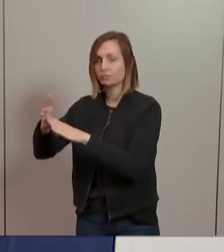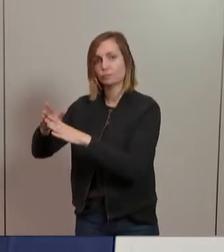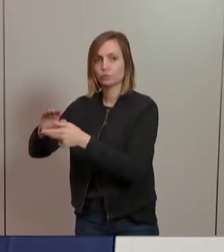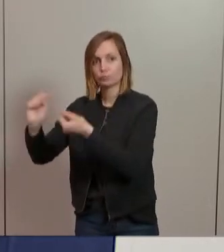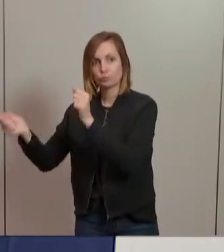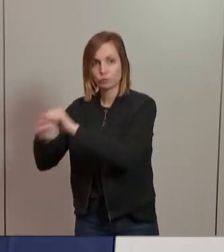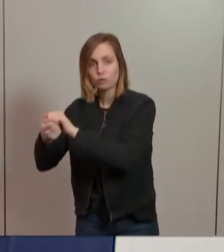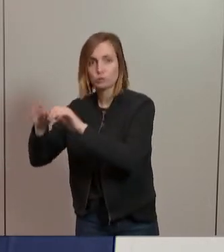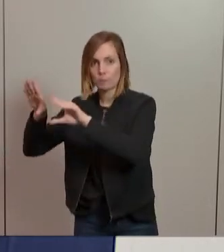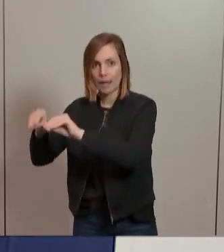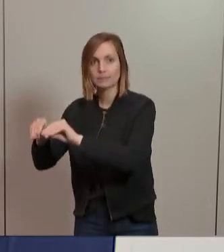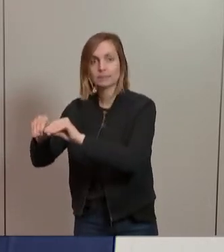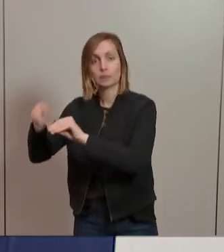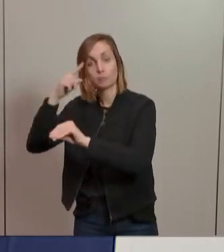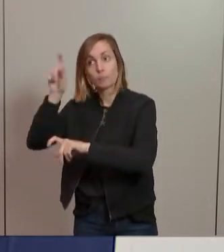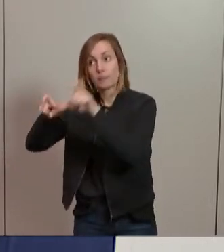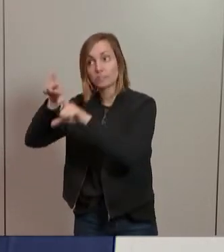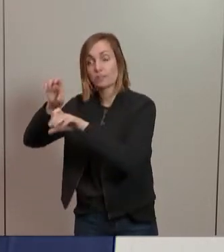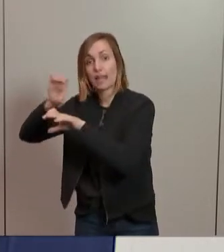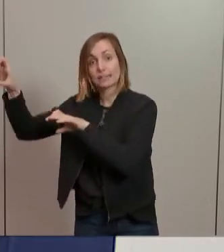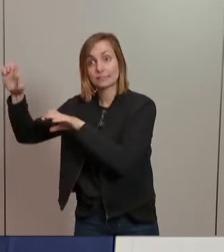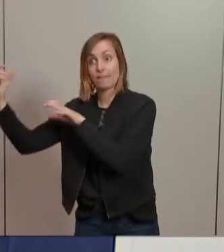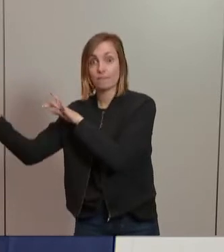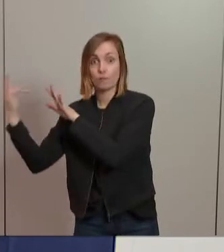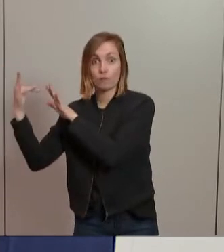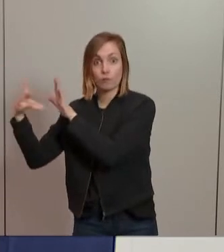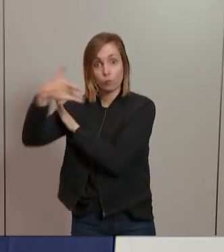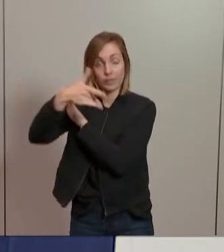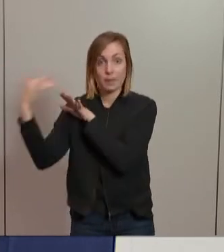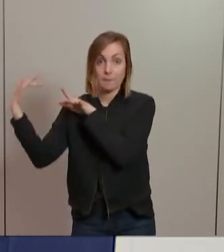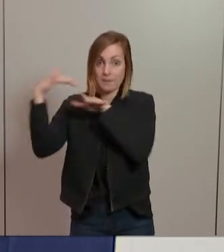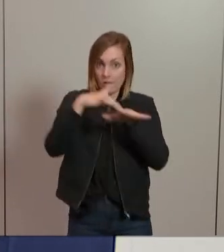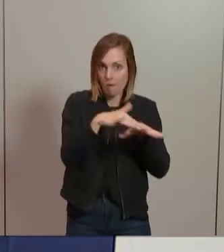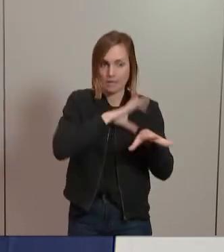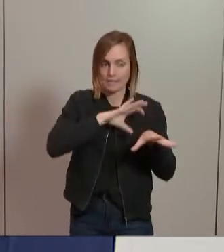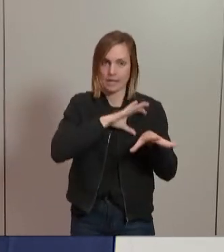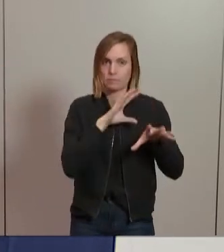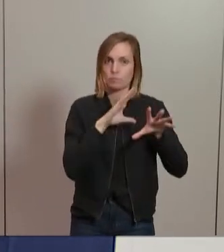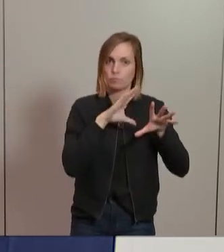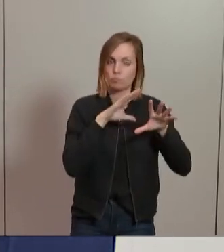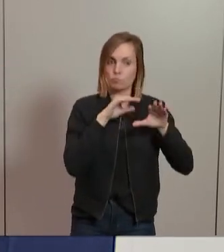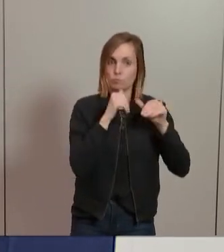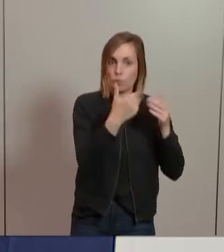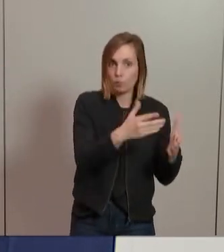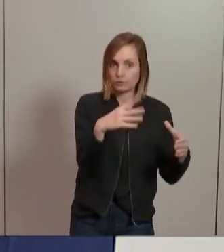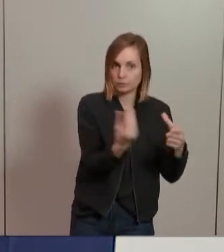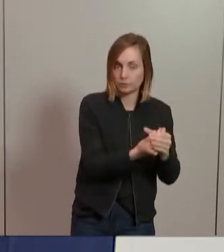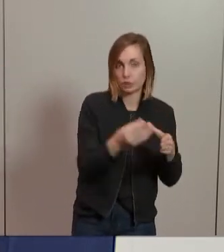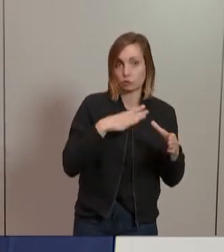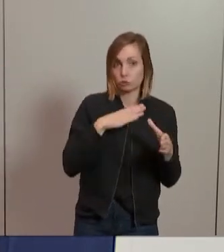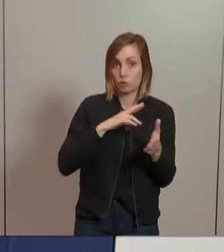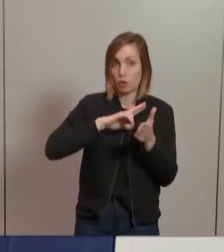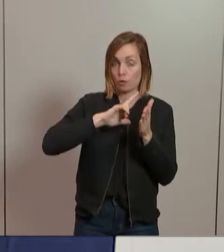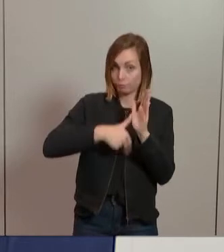d'Europe de l'Est qui y vivent. Et donc la mise en œuvre de cette démarche mobilise financièrement l'ensemble des partenaires et des conventions de coopération ont été signées en